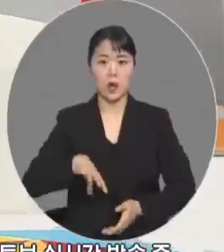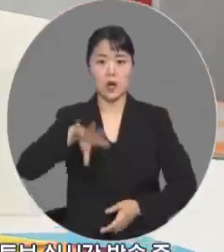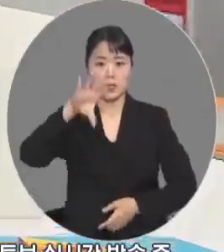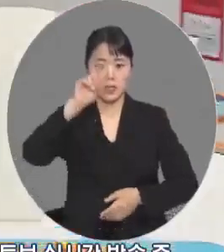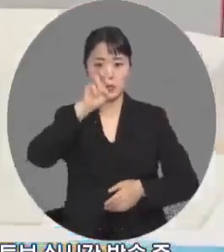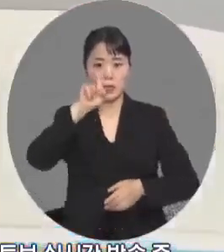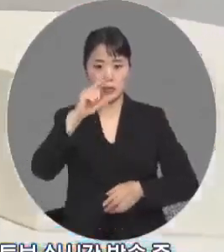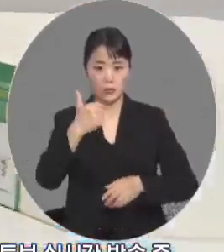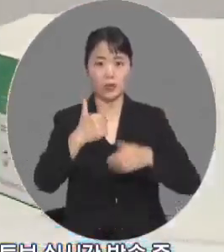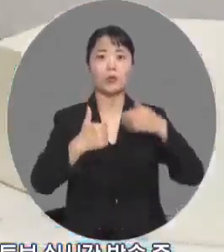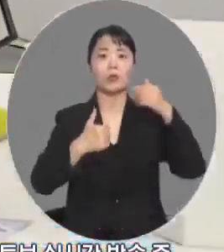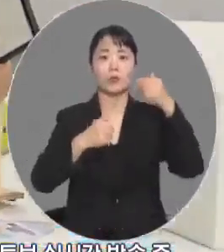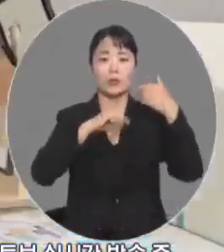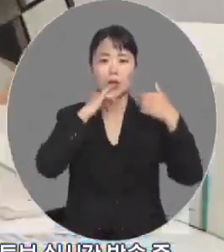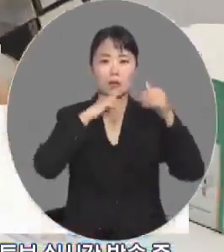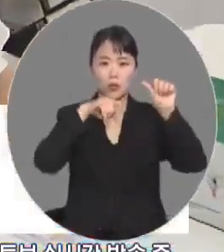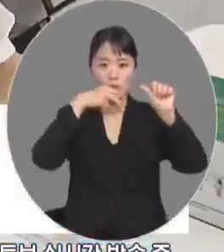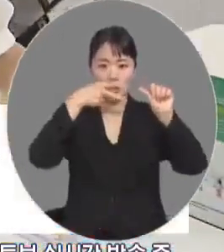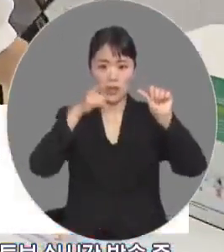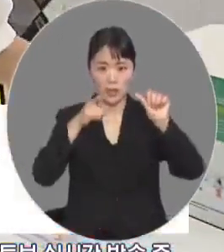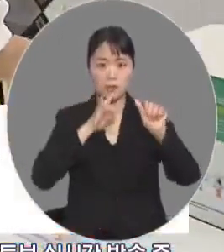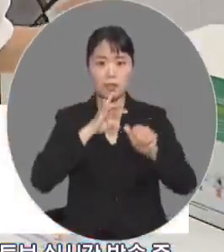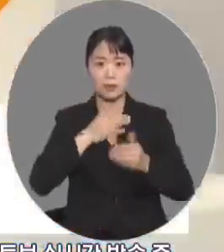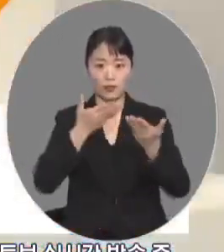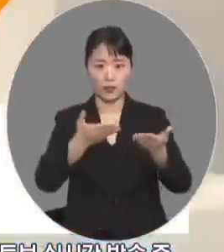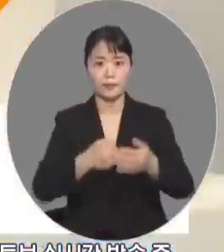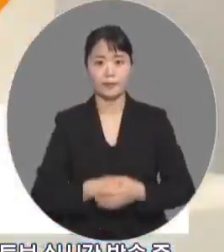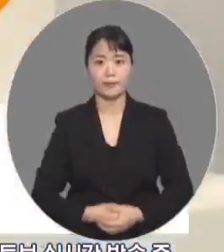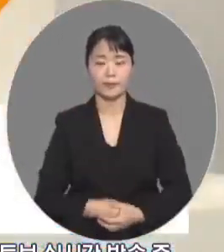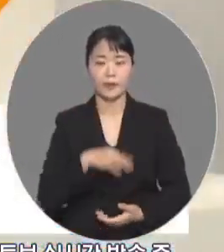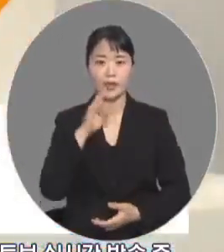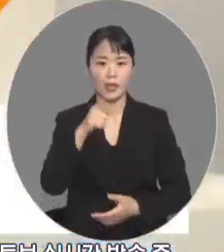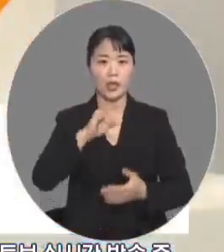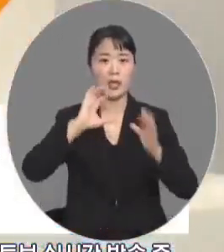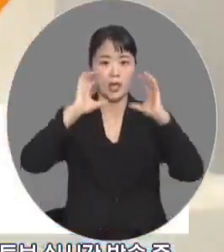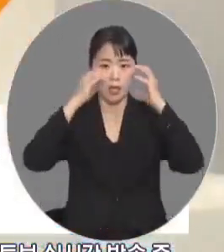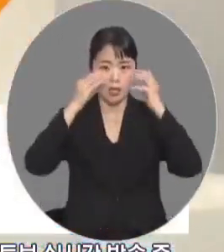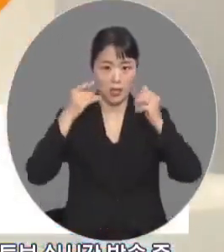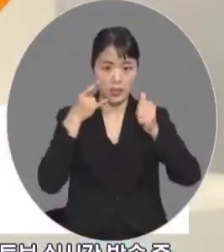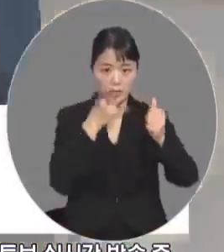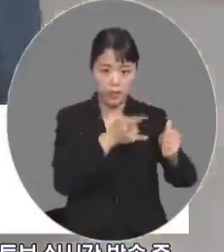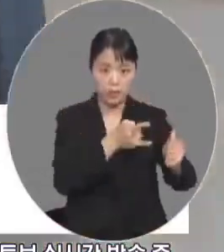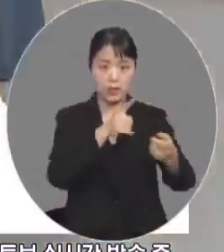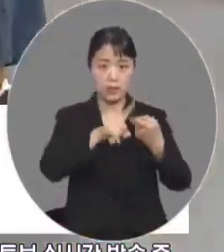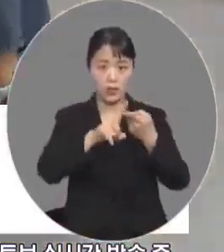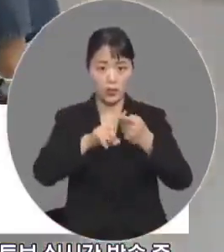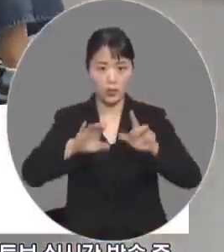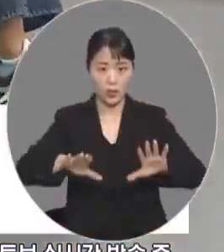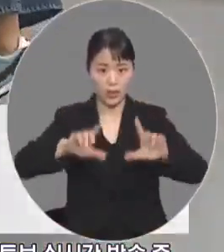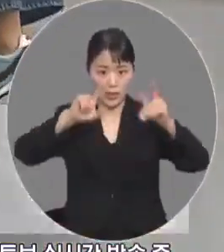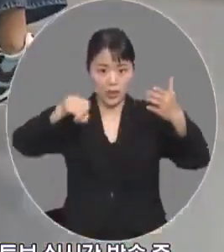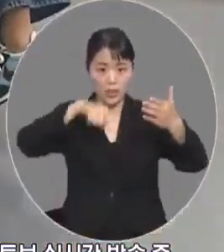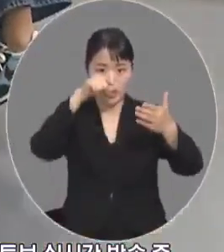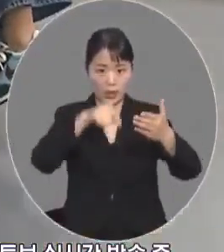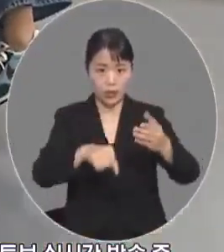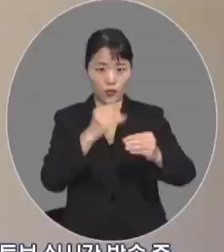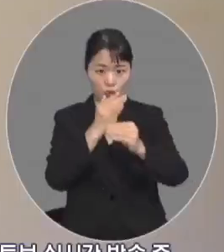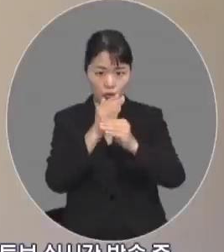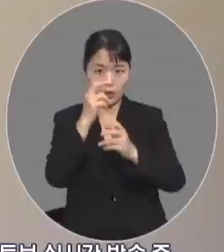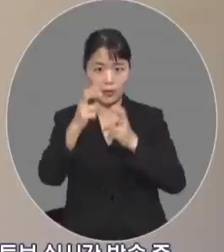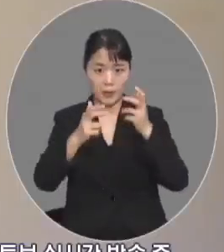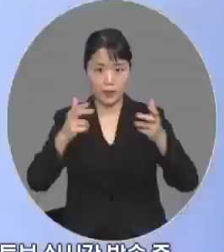어린이 독서체험관 예산도 40억 원가량 편성할 걸로 전해지는 등 올해 안에 집행 가능한 현안 사업에 중점 투자하겠다는